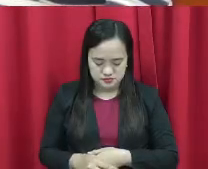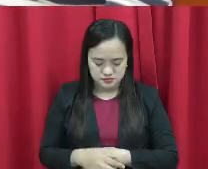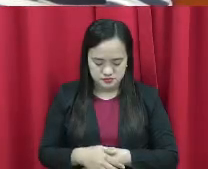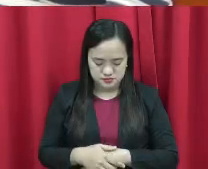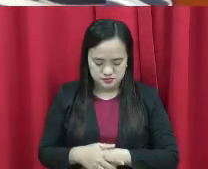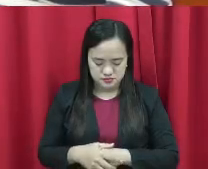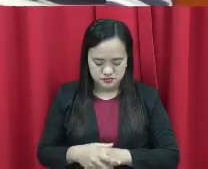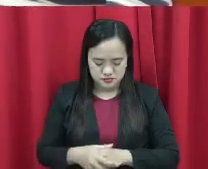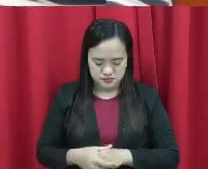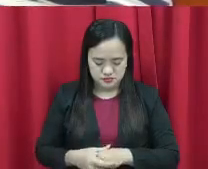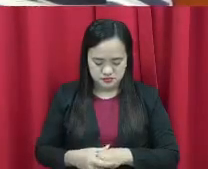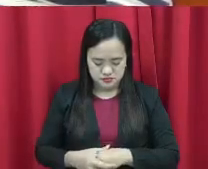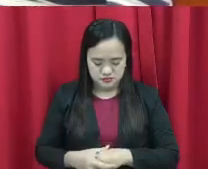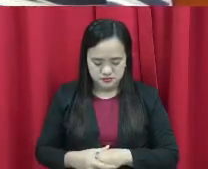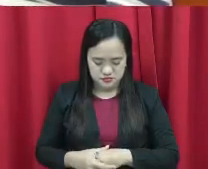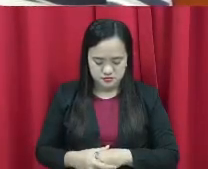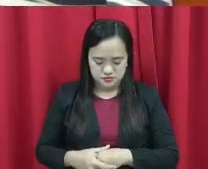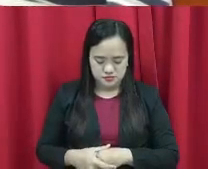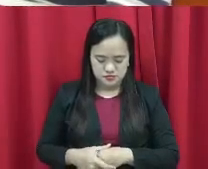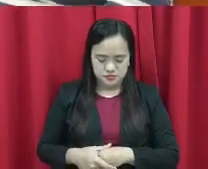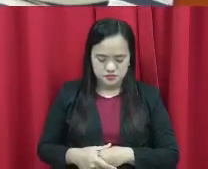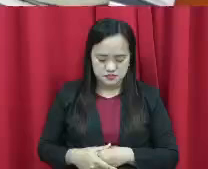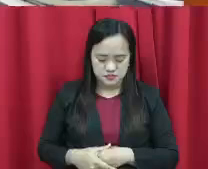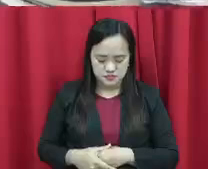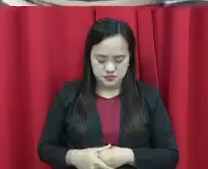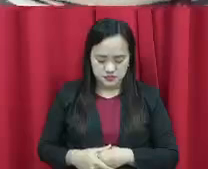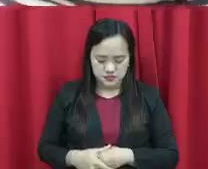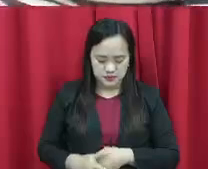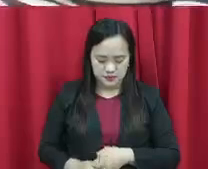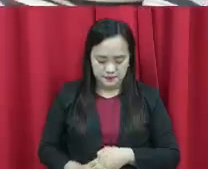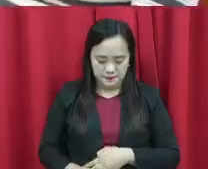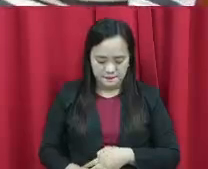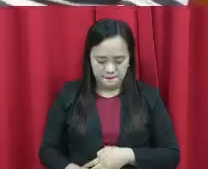ipapa paalaga niya muna sa ibang